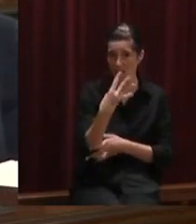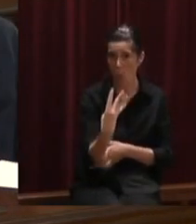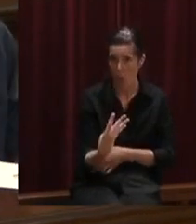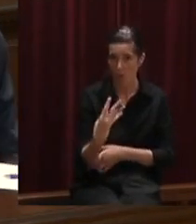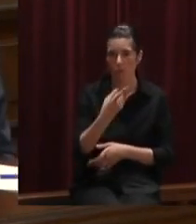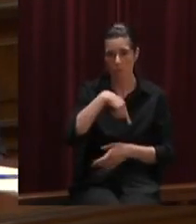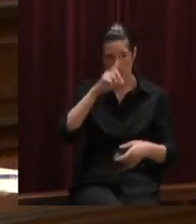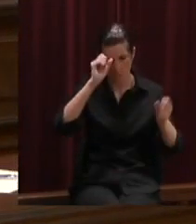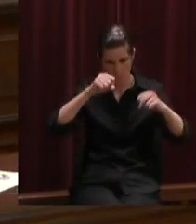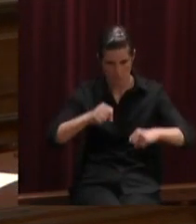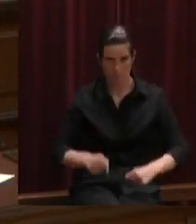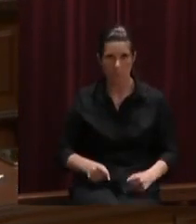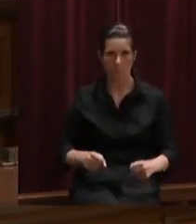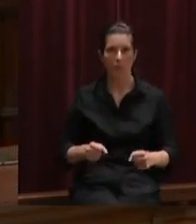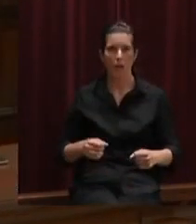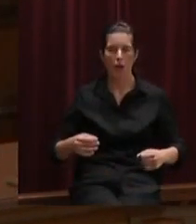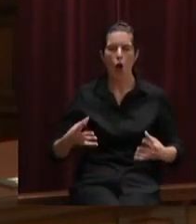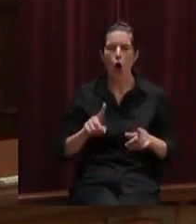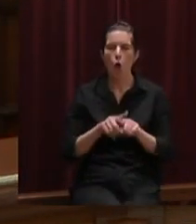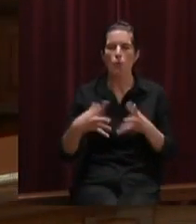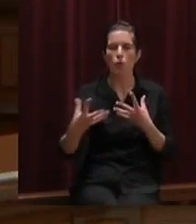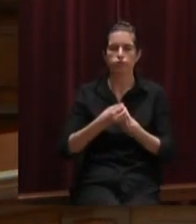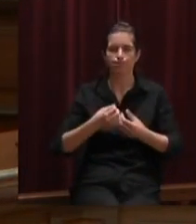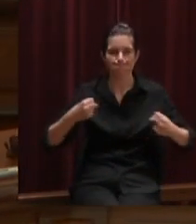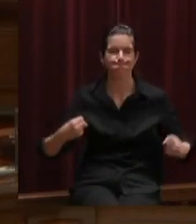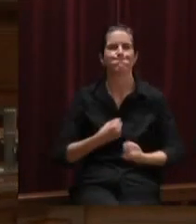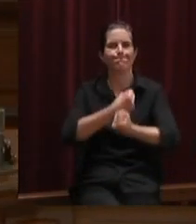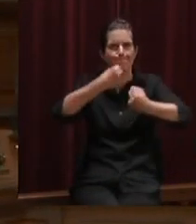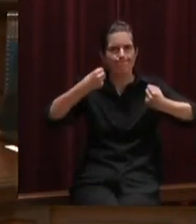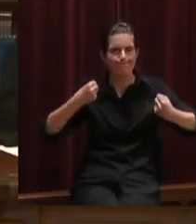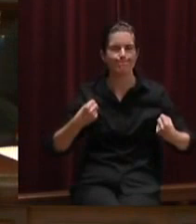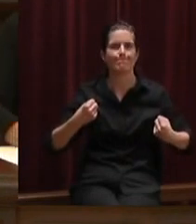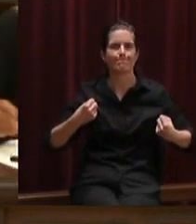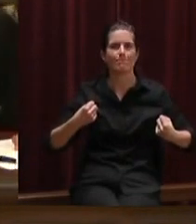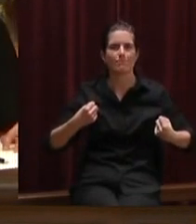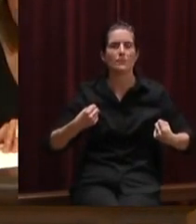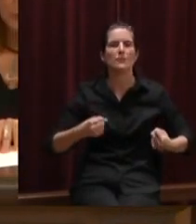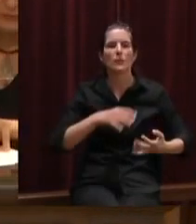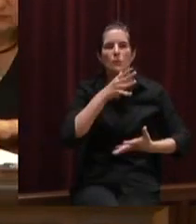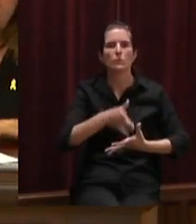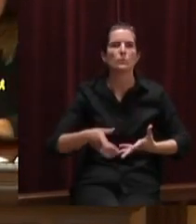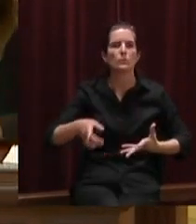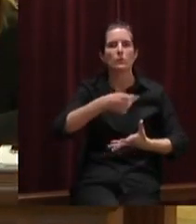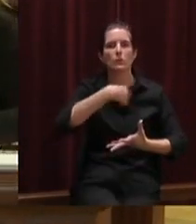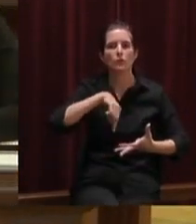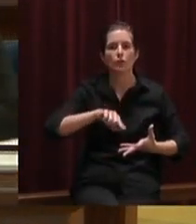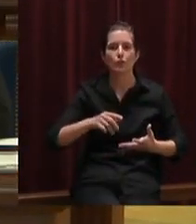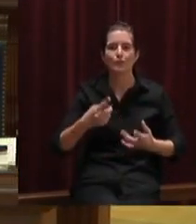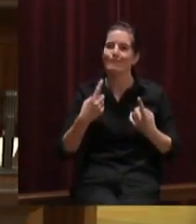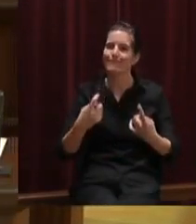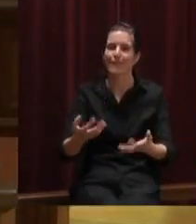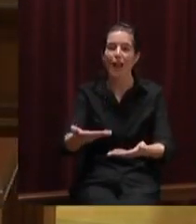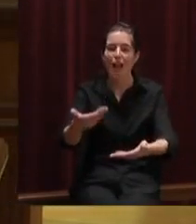Formentera. Sumem forces amb ells per guanyar múscul, cada vegada que els necessitem per assolir els nostres objectius de